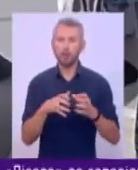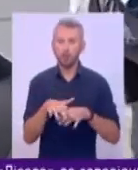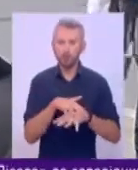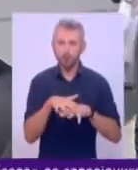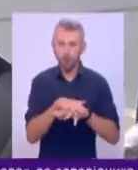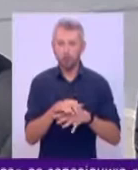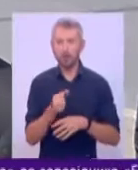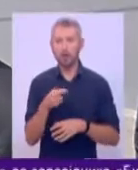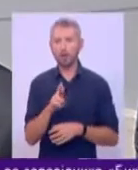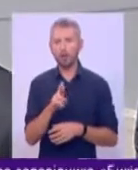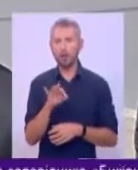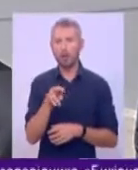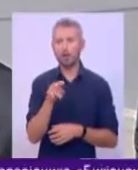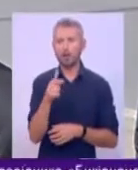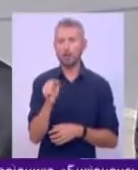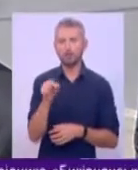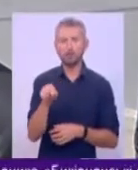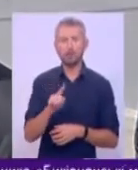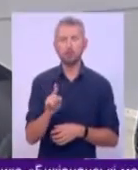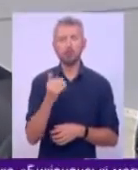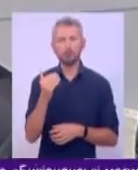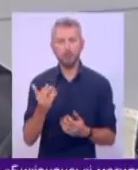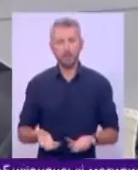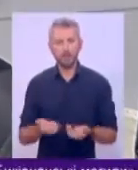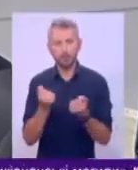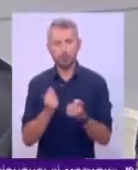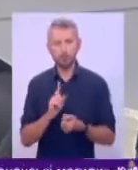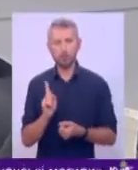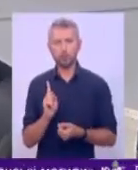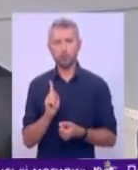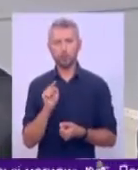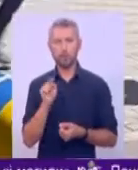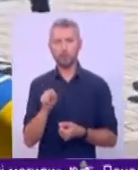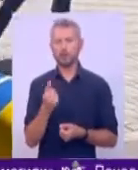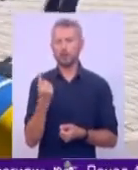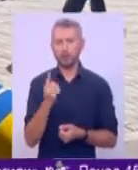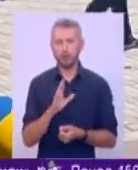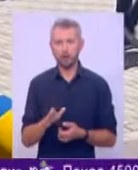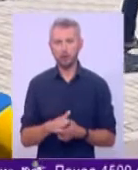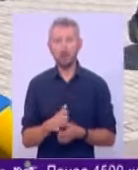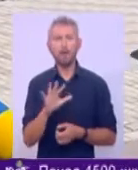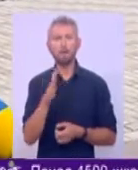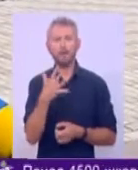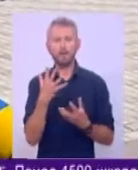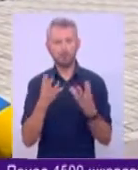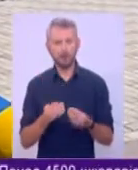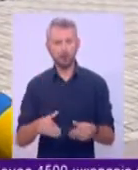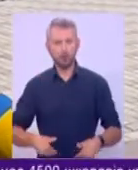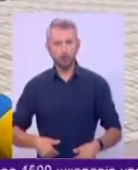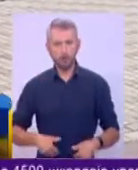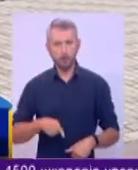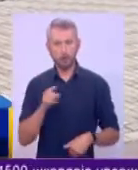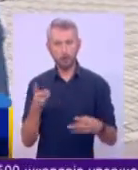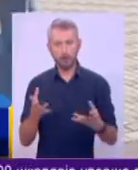для власне для Олега, що його підтримують, що він не один. 5-й день голодування. Олега Сінцова